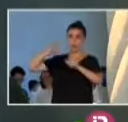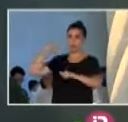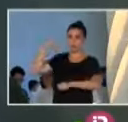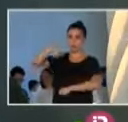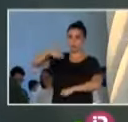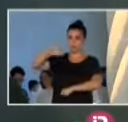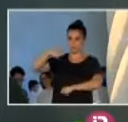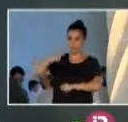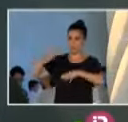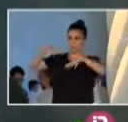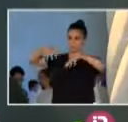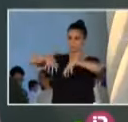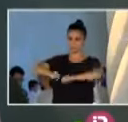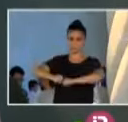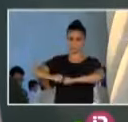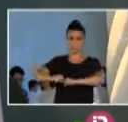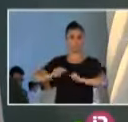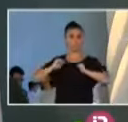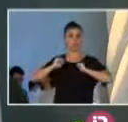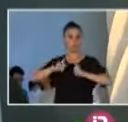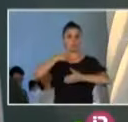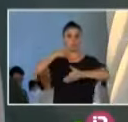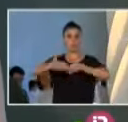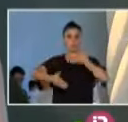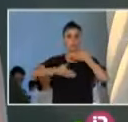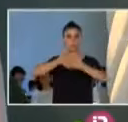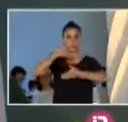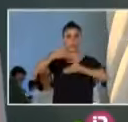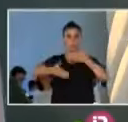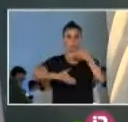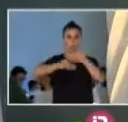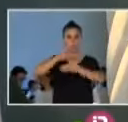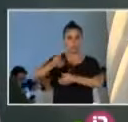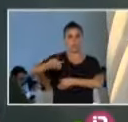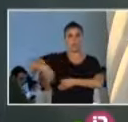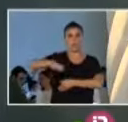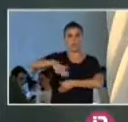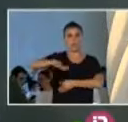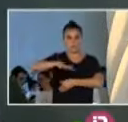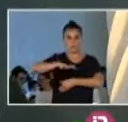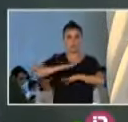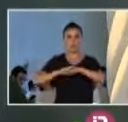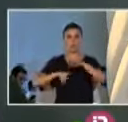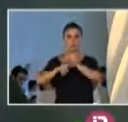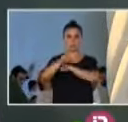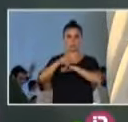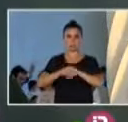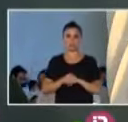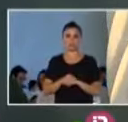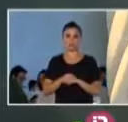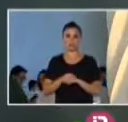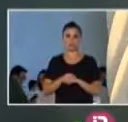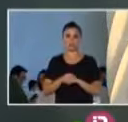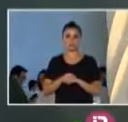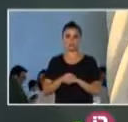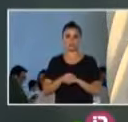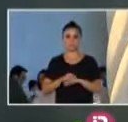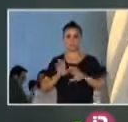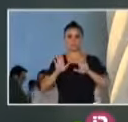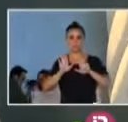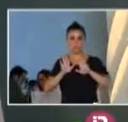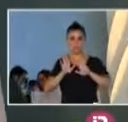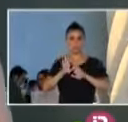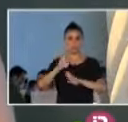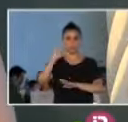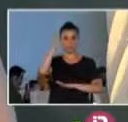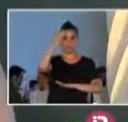i començàrem a fer realitat el somni d'impulsar aquestes illes cap al progrés. Però, sobretot,